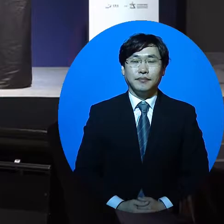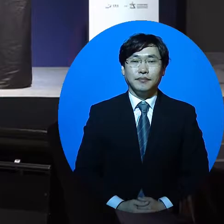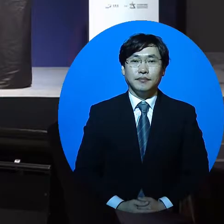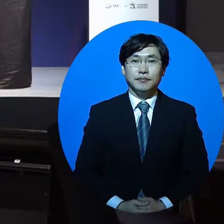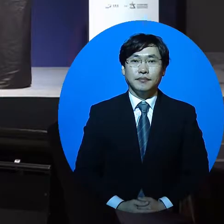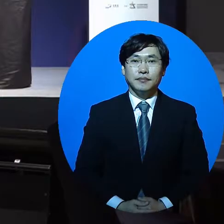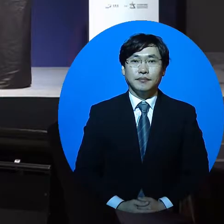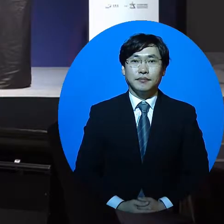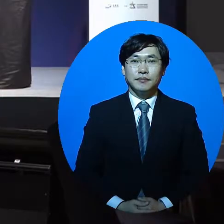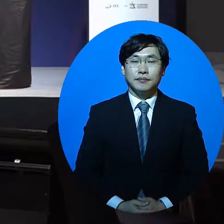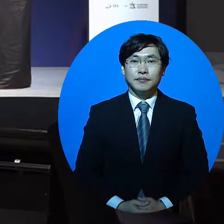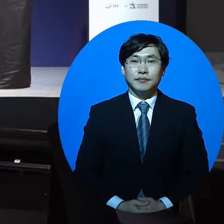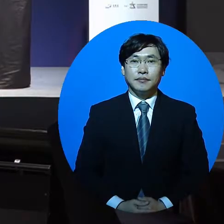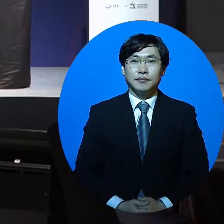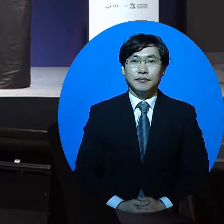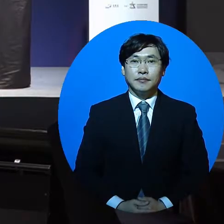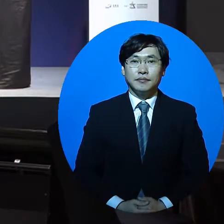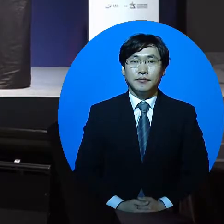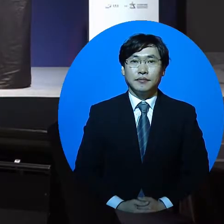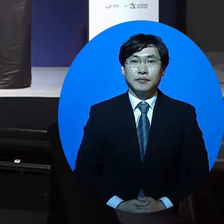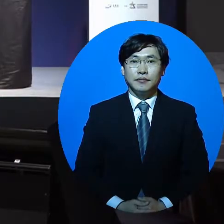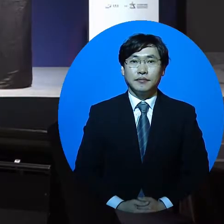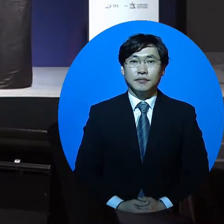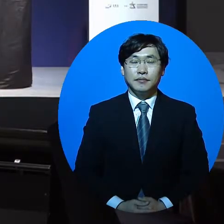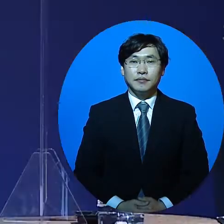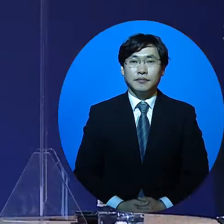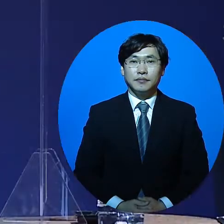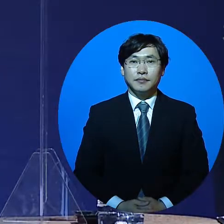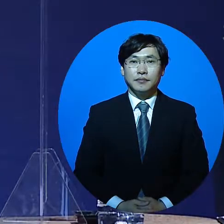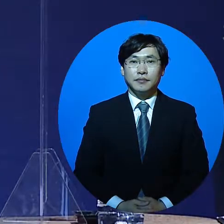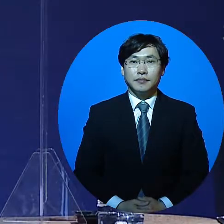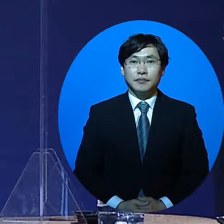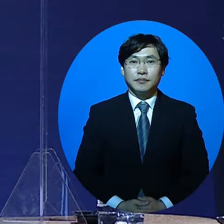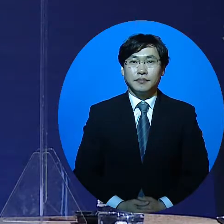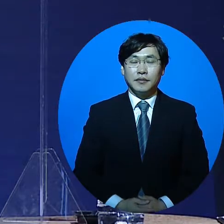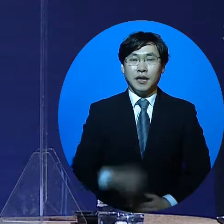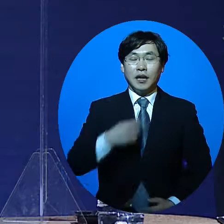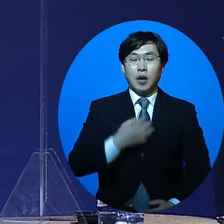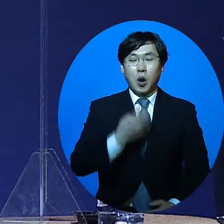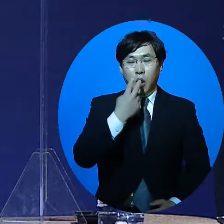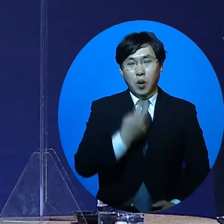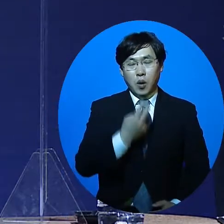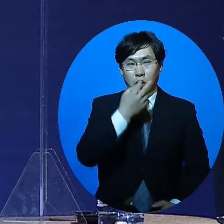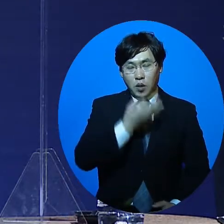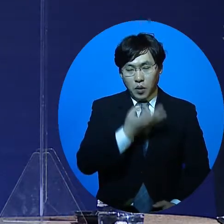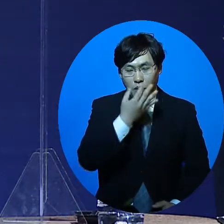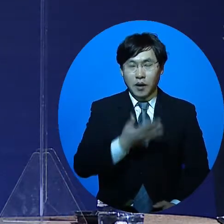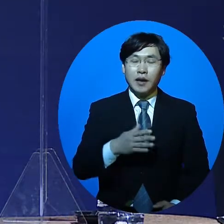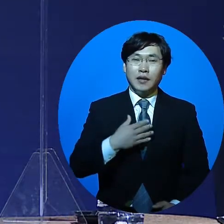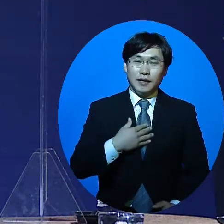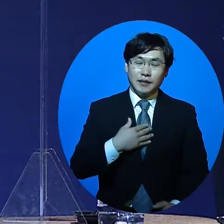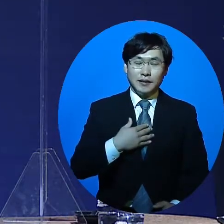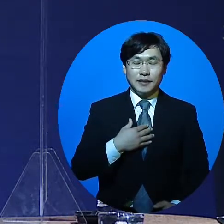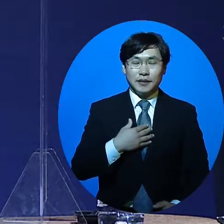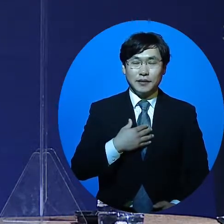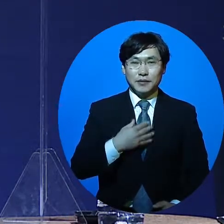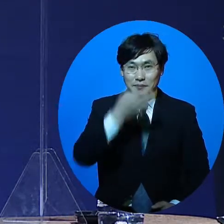네, 우리 교수님한테 진짜 죄송한 말씀 드리고요. 아직도 호흡이 안 되네. 자, 오늘